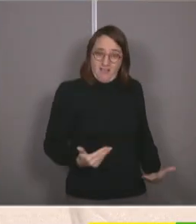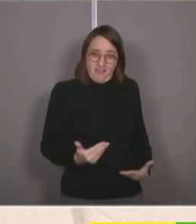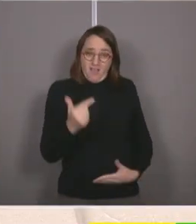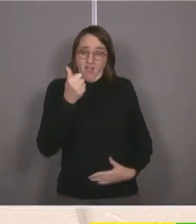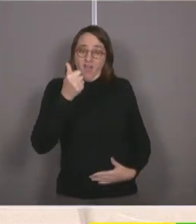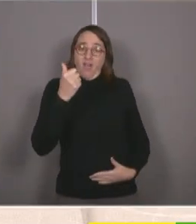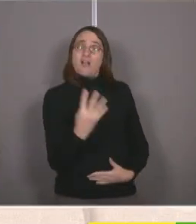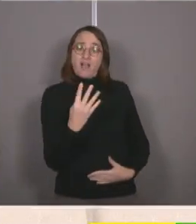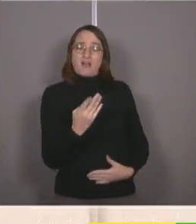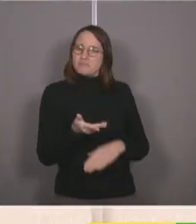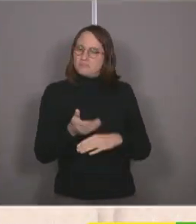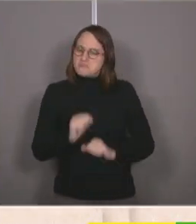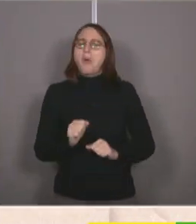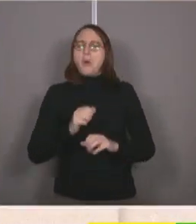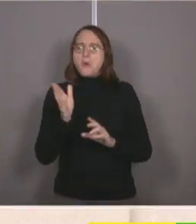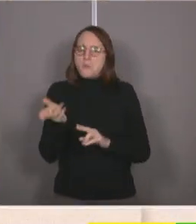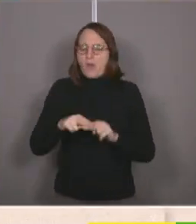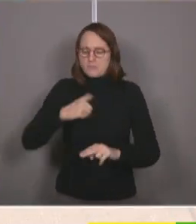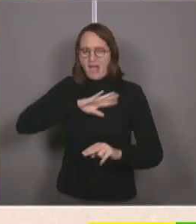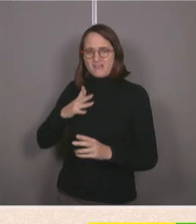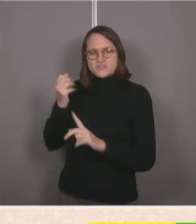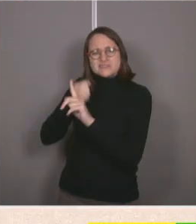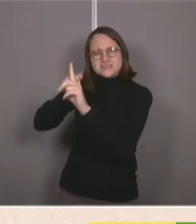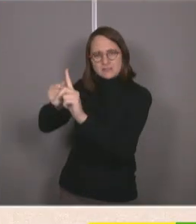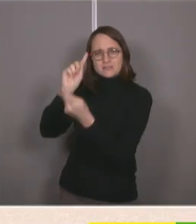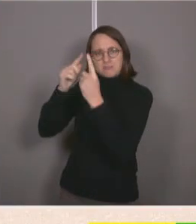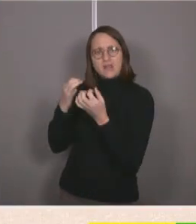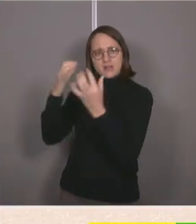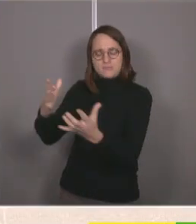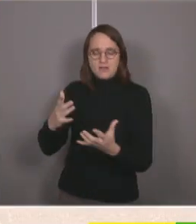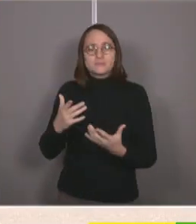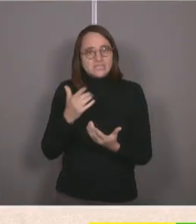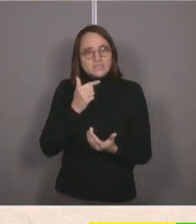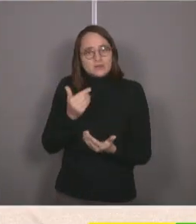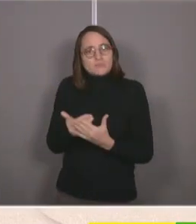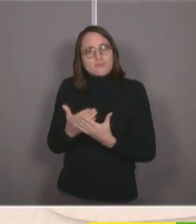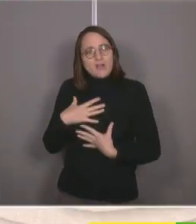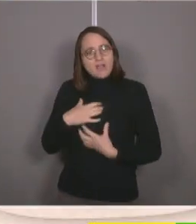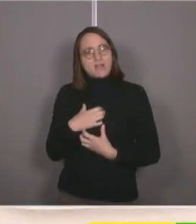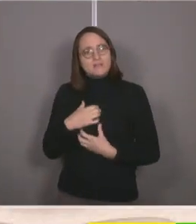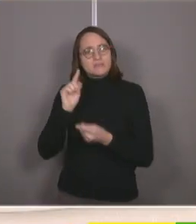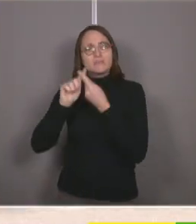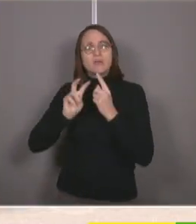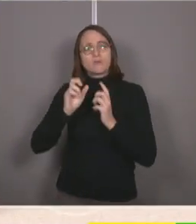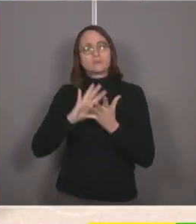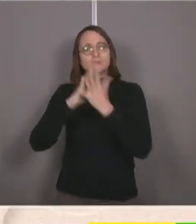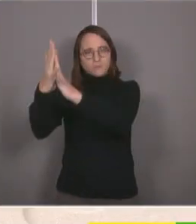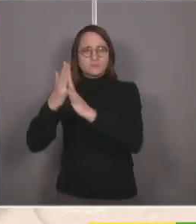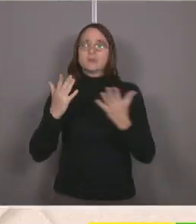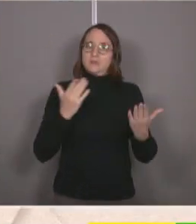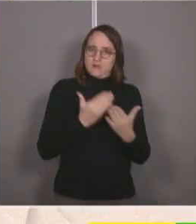pas prendre les résultats au pied de la lettre, ce n'est qu'un sondage, mais ça en dit long sur cette anxiété. Et on voit en effet des différences générationnelles seulement